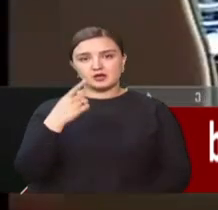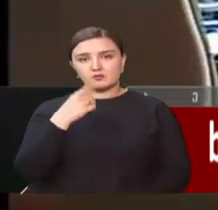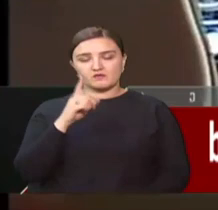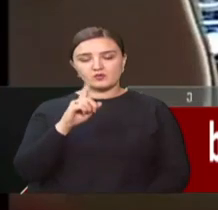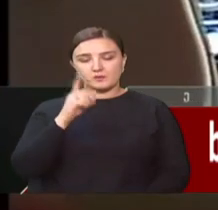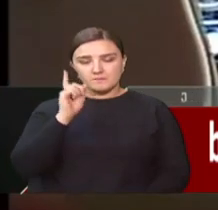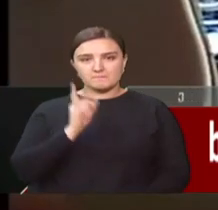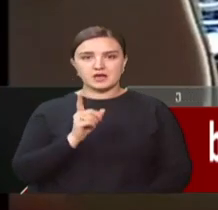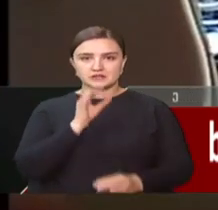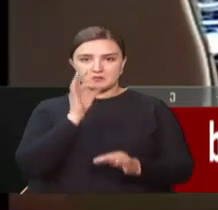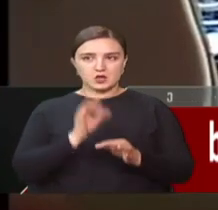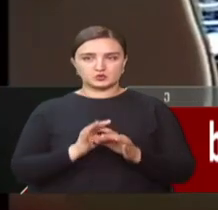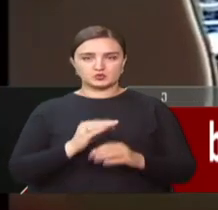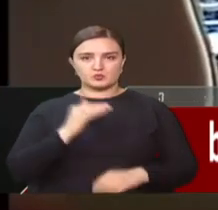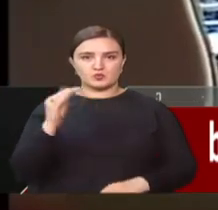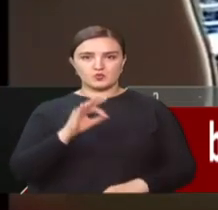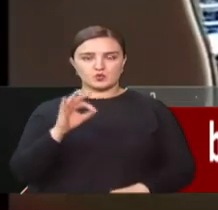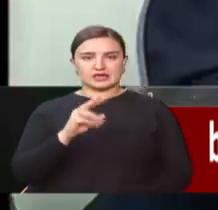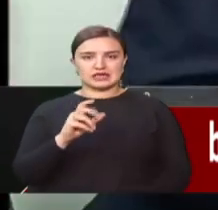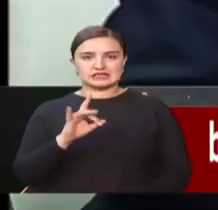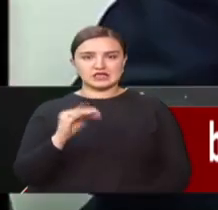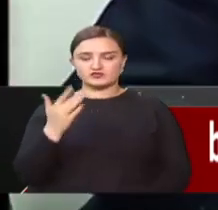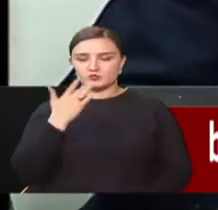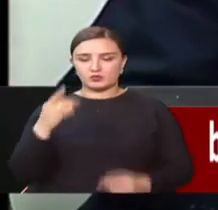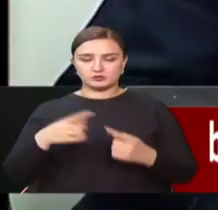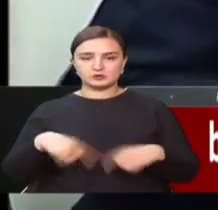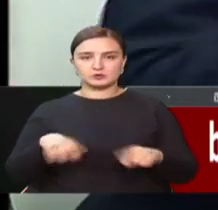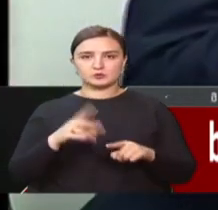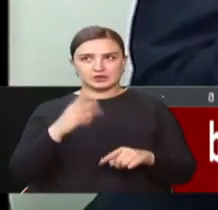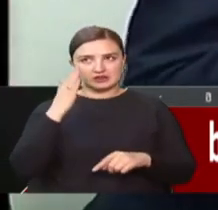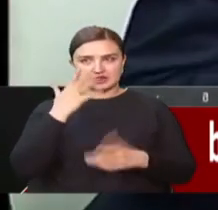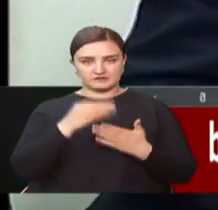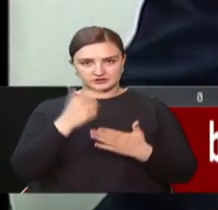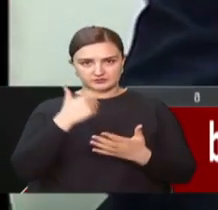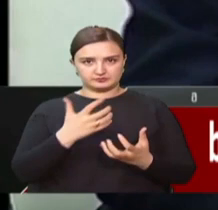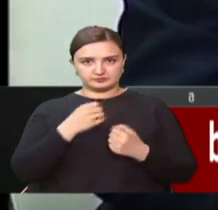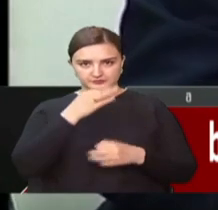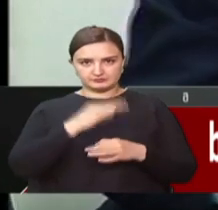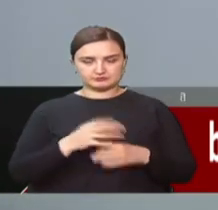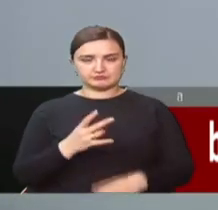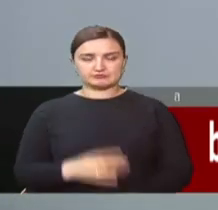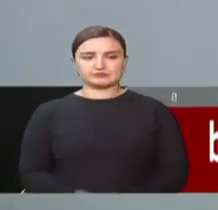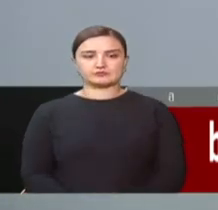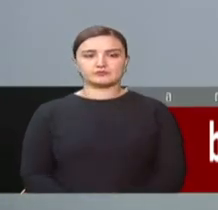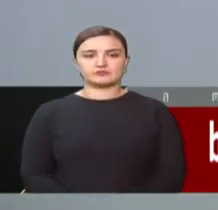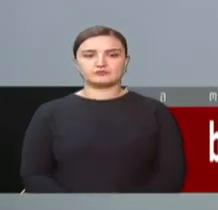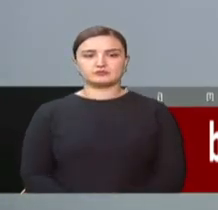მორალური პასუხისმგებლობა კეზერაშვილთან დაკავშირებულმა პოლიტიკურმა ძალებმაც უნდა აიღონ. უშინ ვაკვირდებოდი ამ მოვლენებს